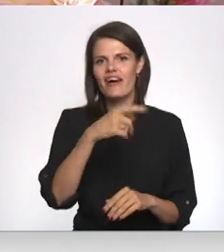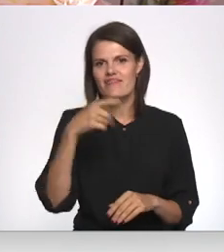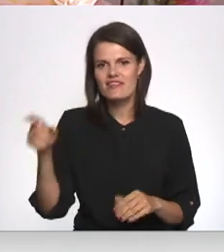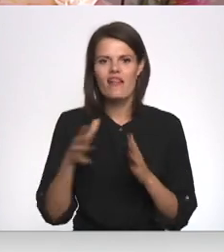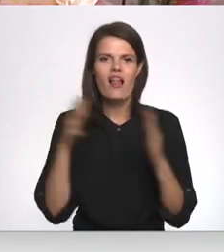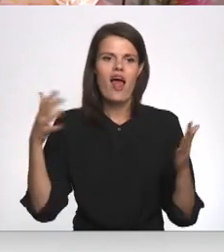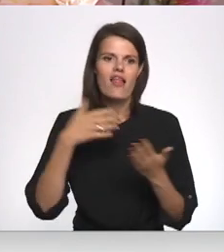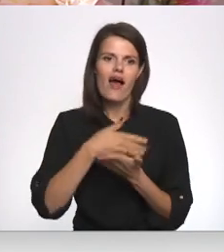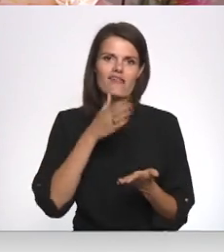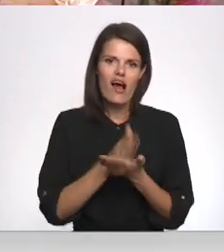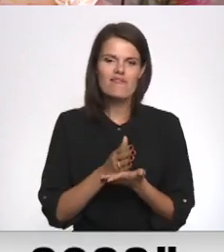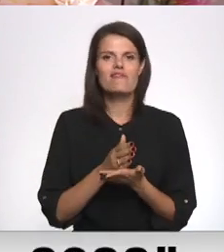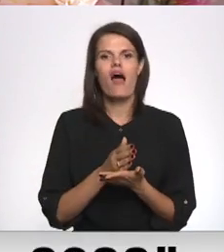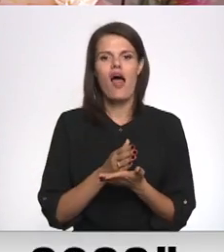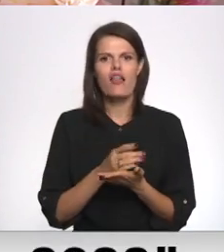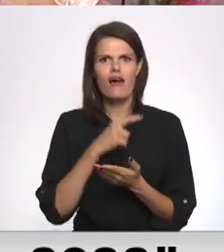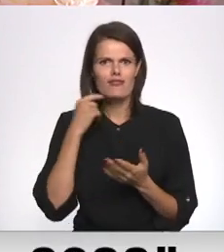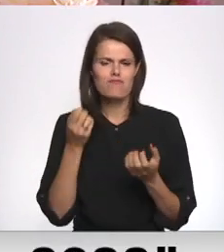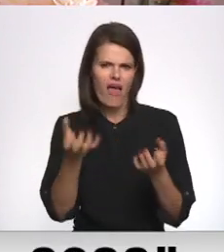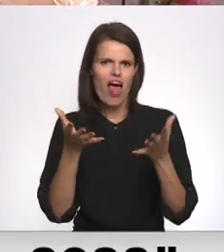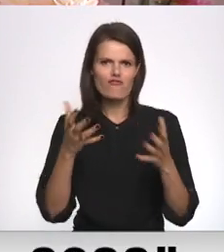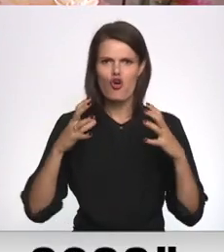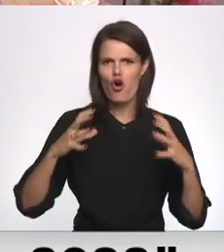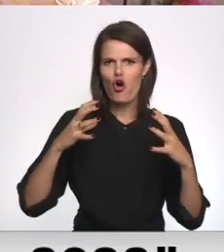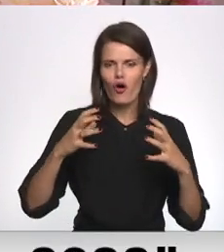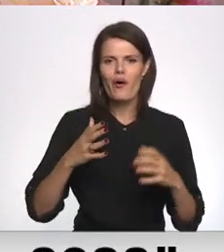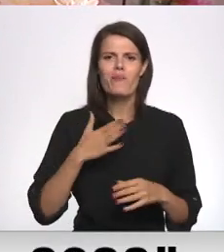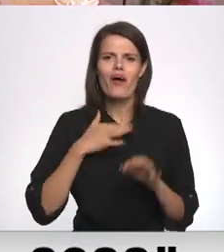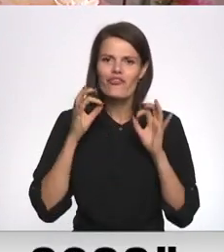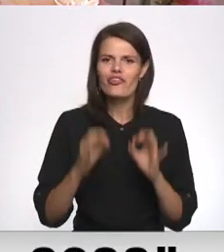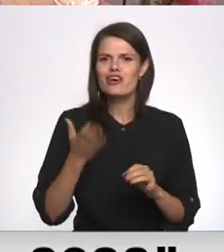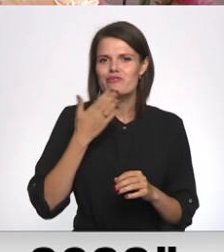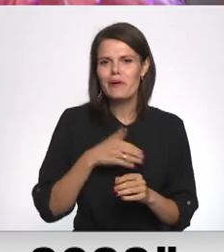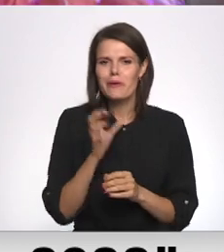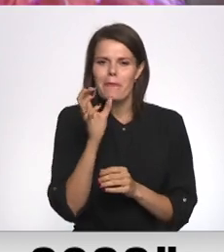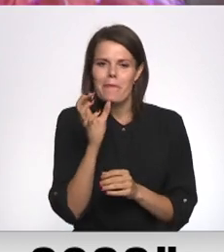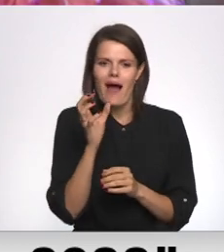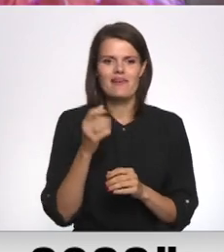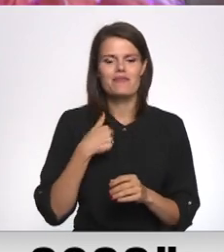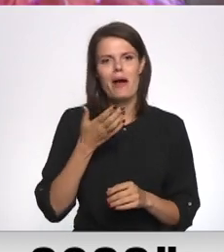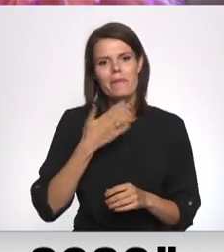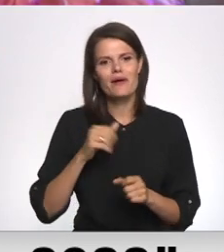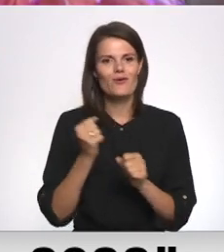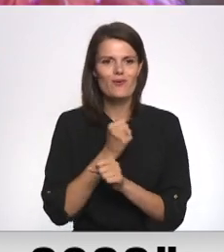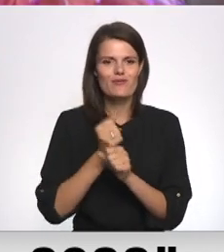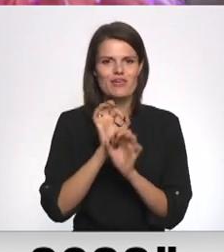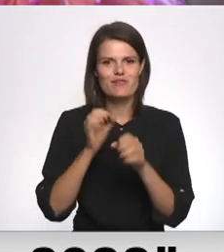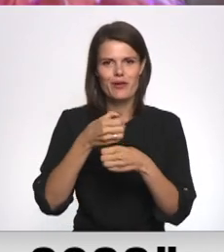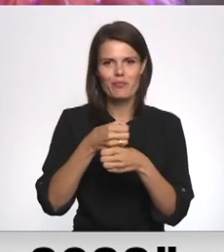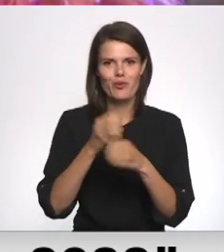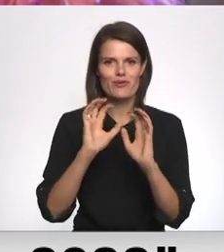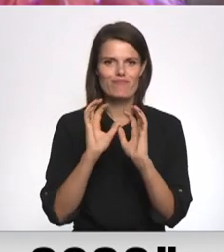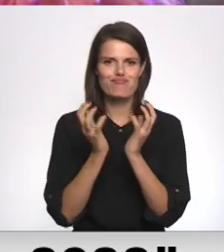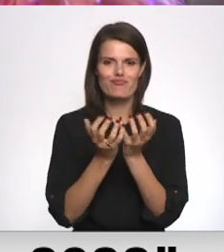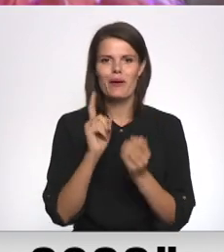domāju, aizņem vai efektīgāk ir lielies, tad man tieši patīk pomponi, jo man patīk uztaisīt mazas buķetītes.